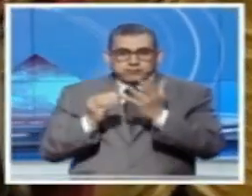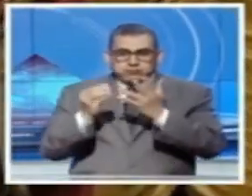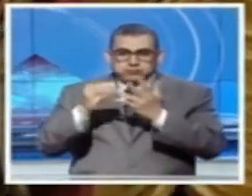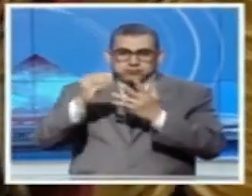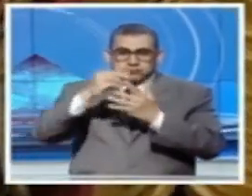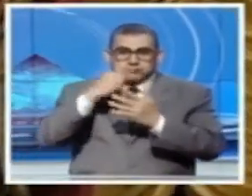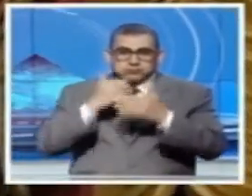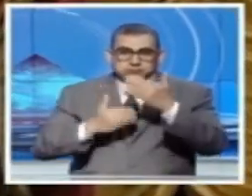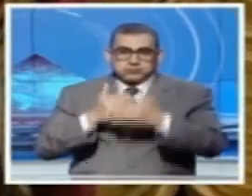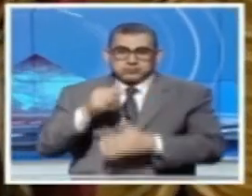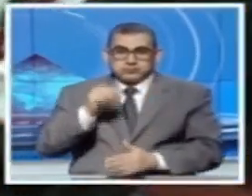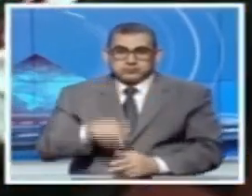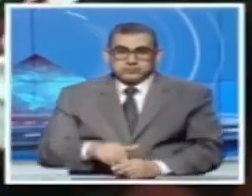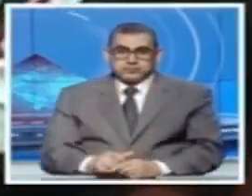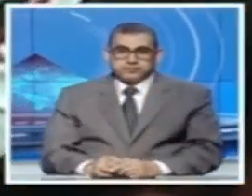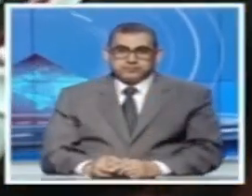من